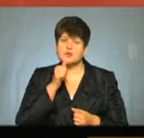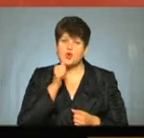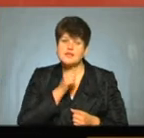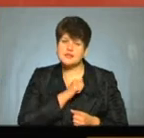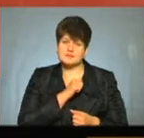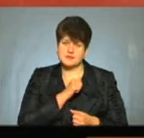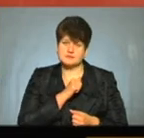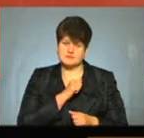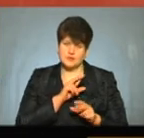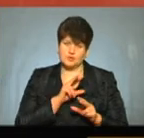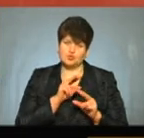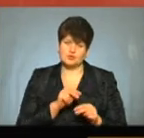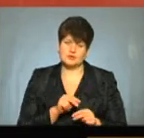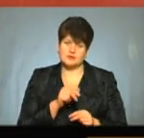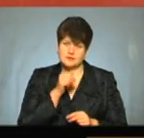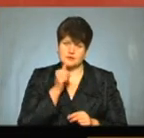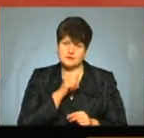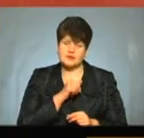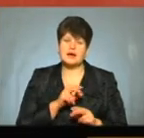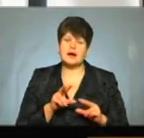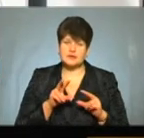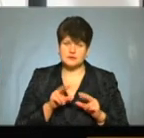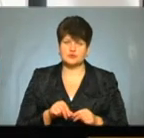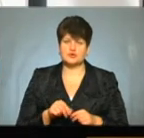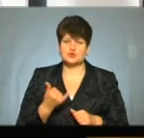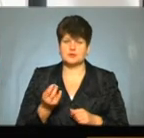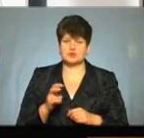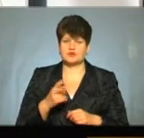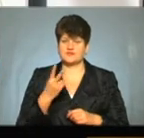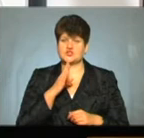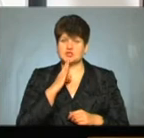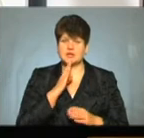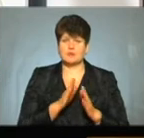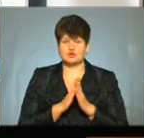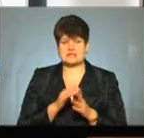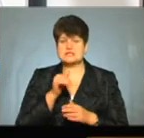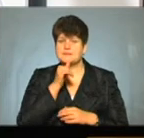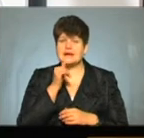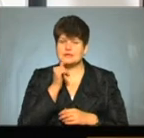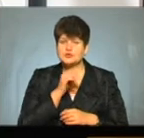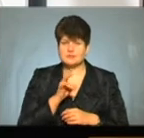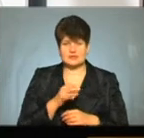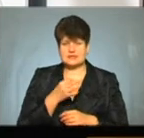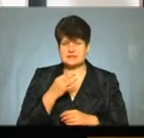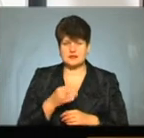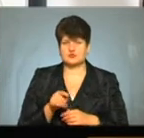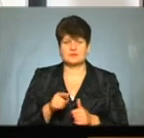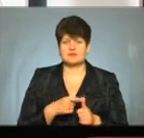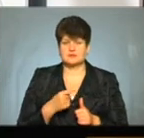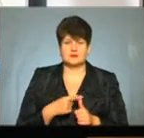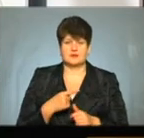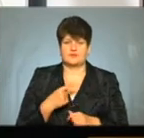анонімність гарантує? Сьогодні якраз прийшло дві жінки, які просили, щоб анонімно, не захотіли, щоб їх не називали і